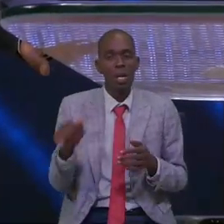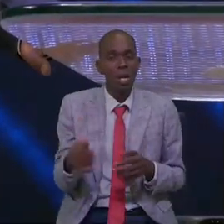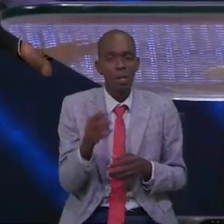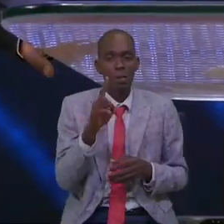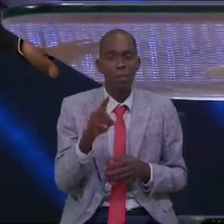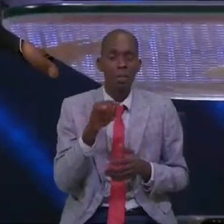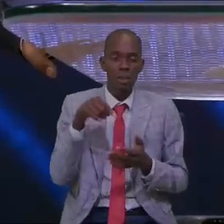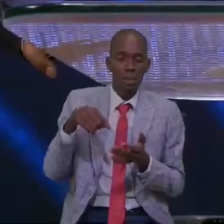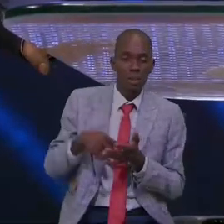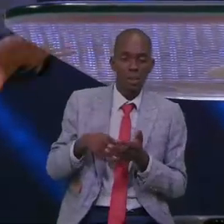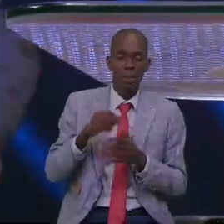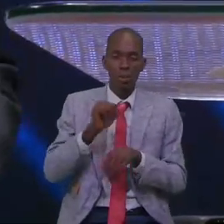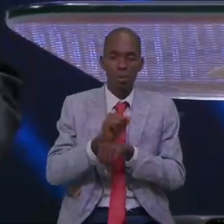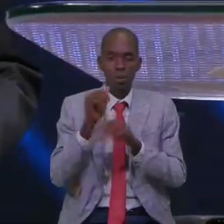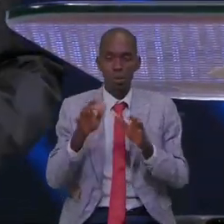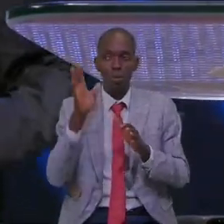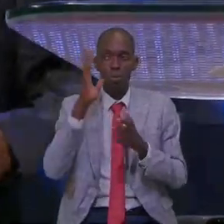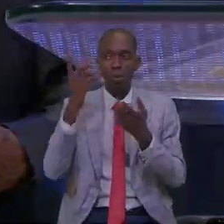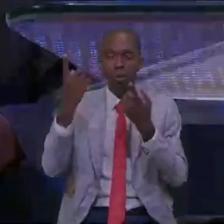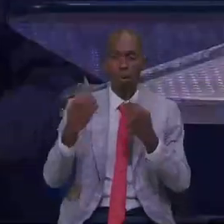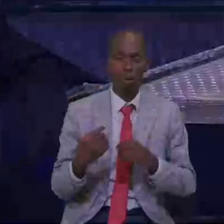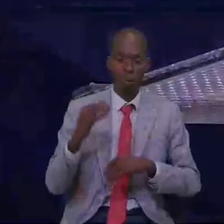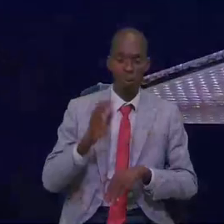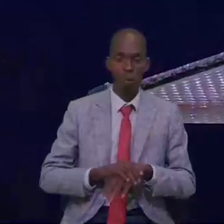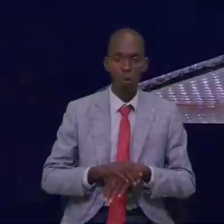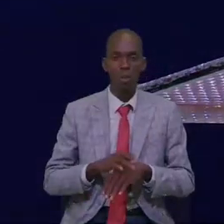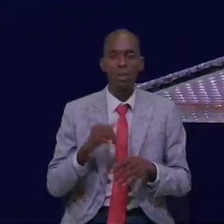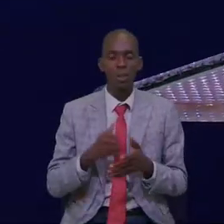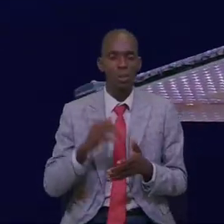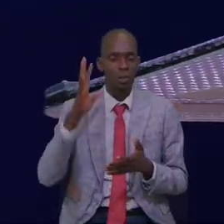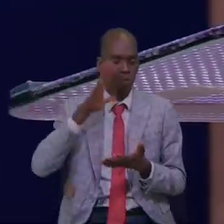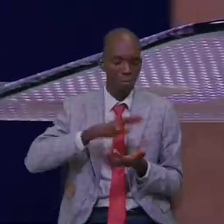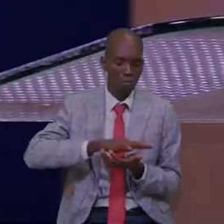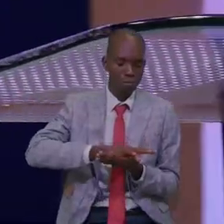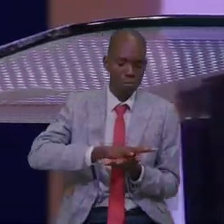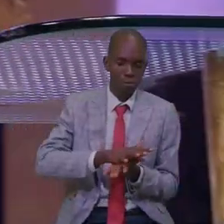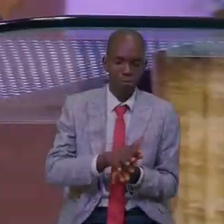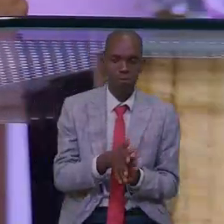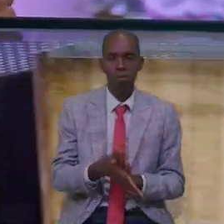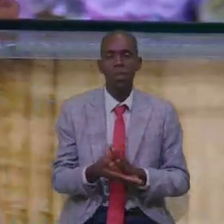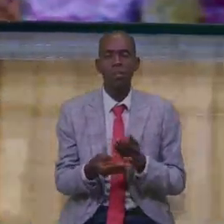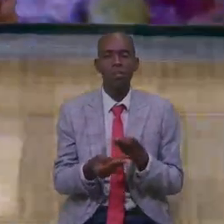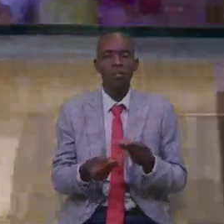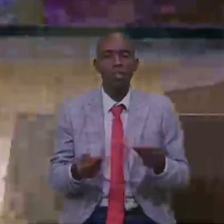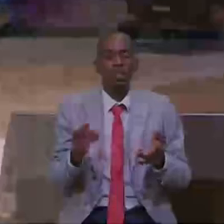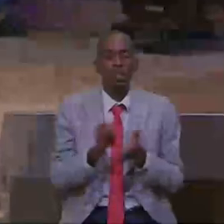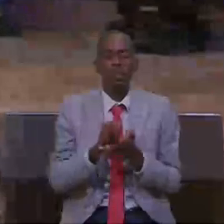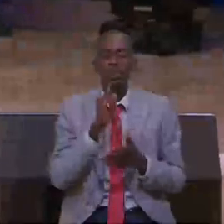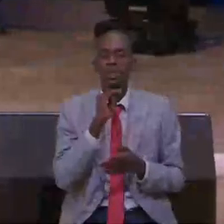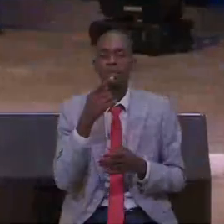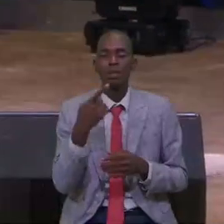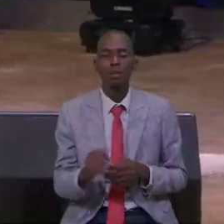sur qui elle tombera sera écrasé. C'est la pierre qui